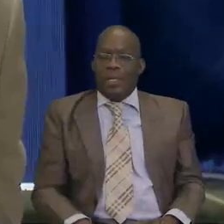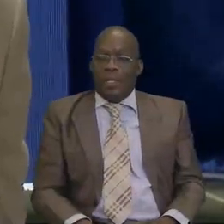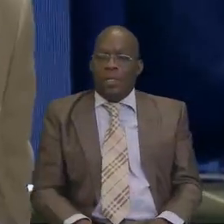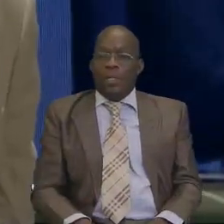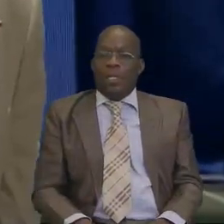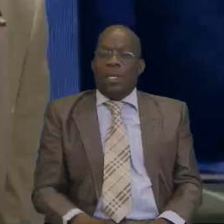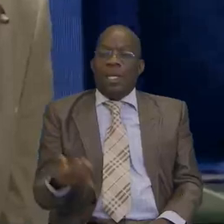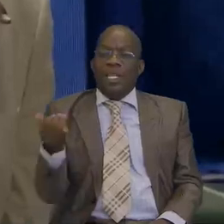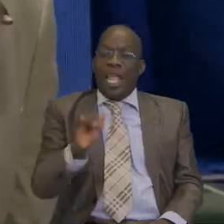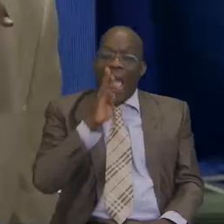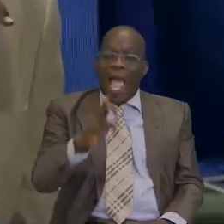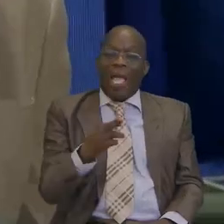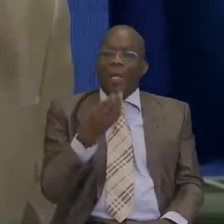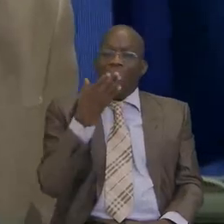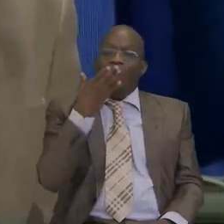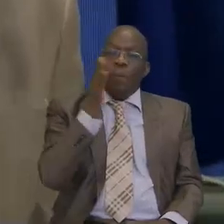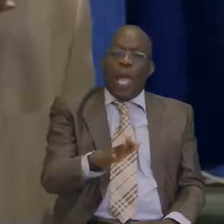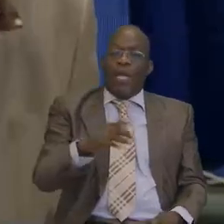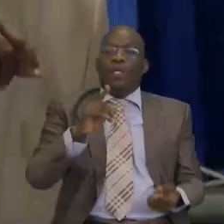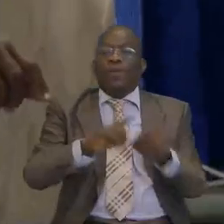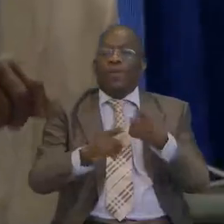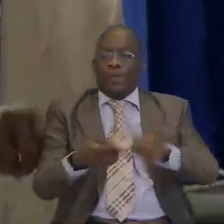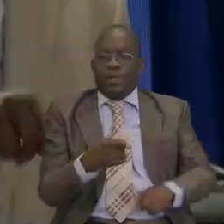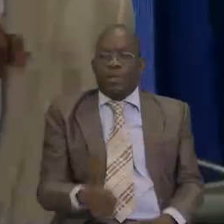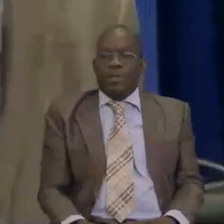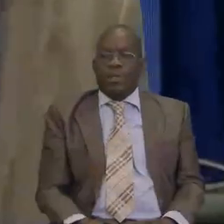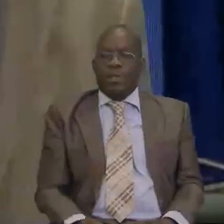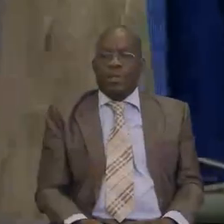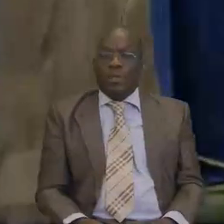Ils sont des amis, mais pas réellement.